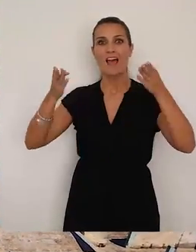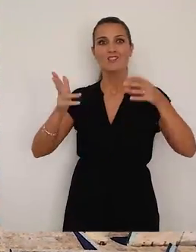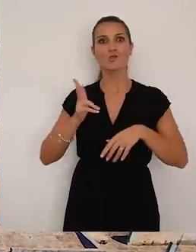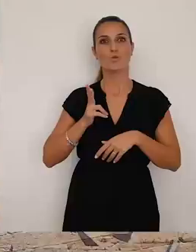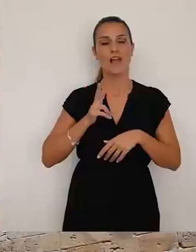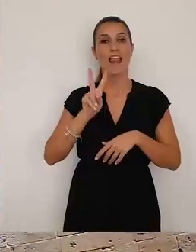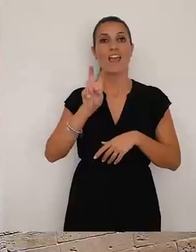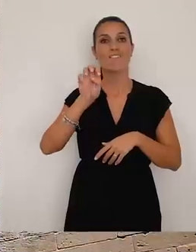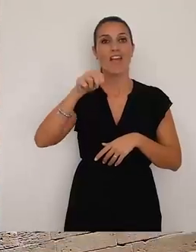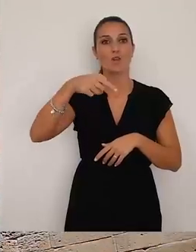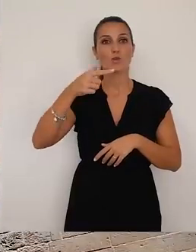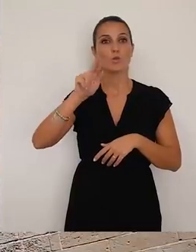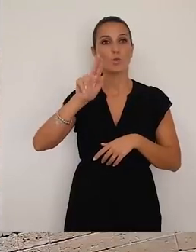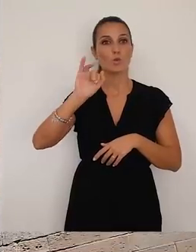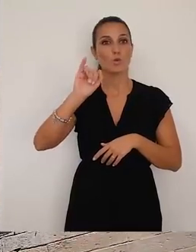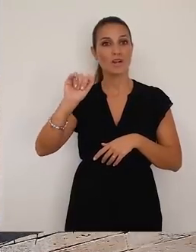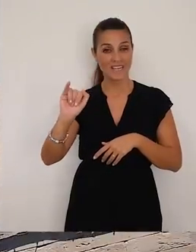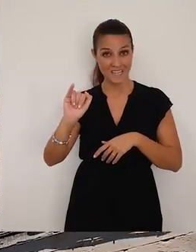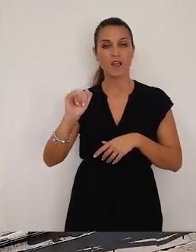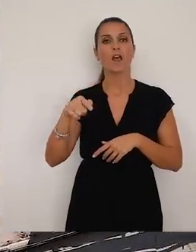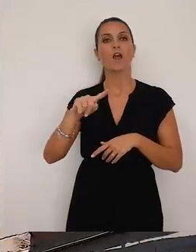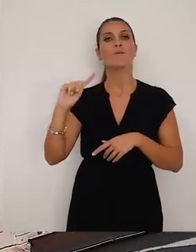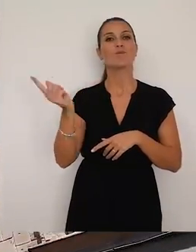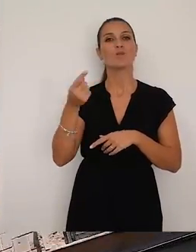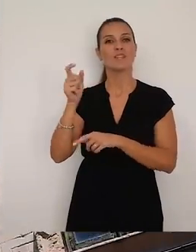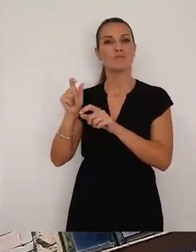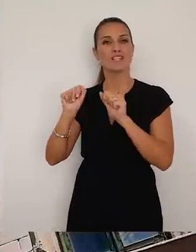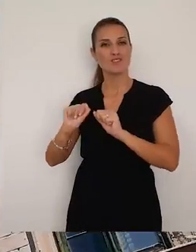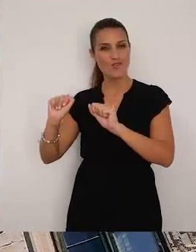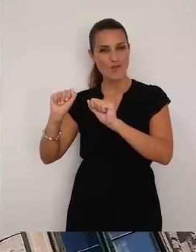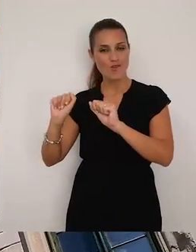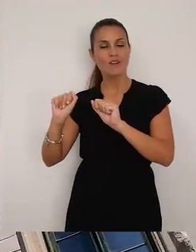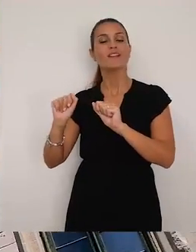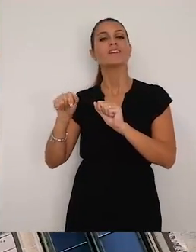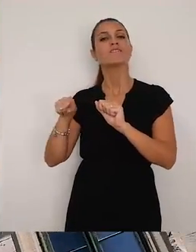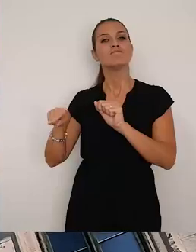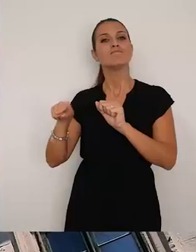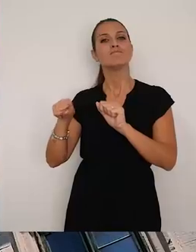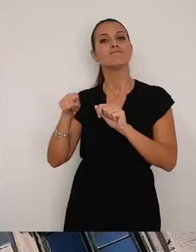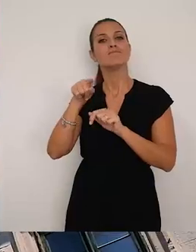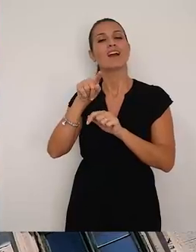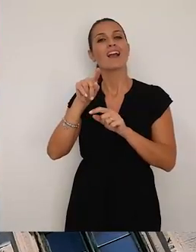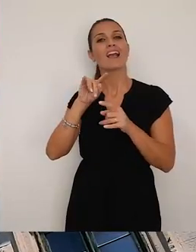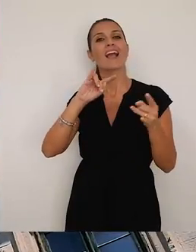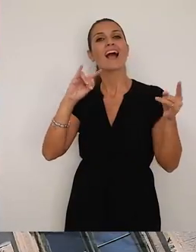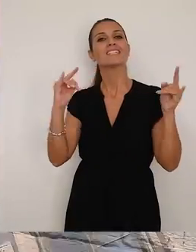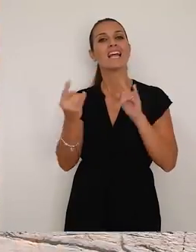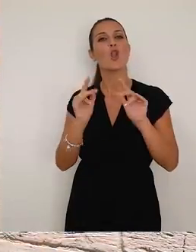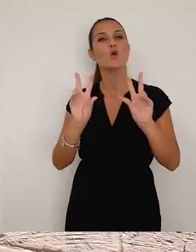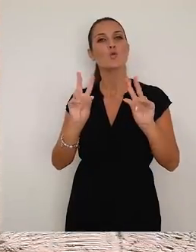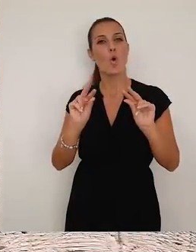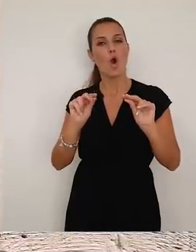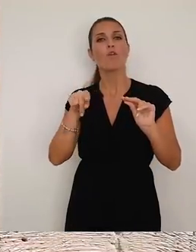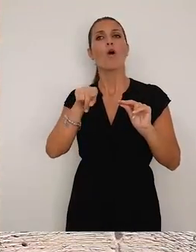ducale dei Venturi, non a caso chiamato dagli abitanti Castello Nuovo, in relazione alla sua funzionalità difensiva e